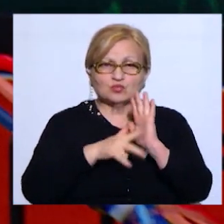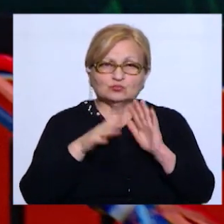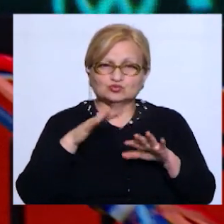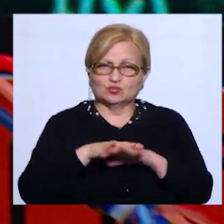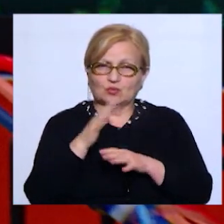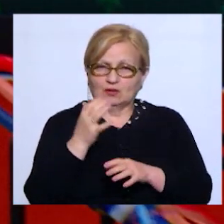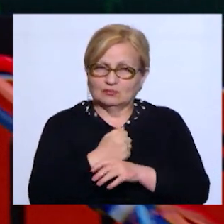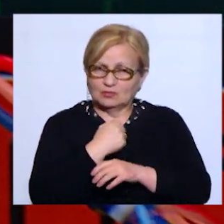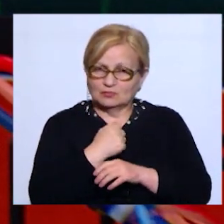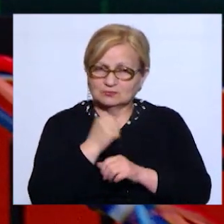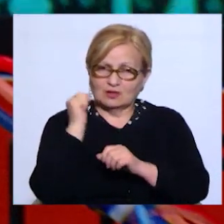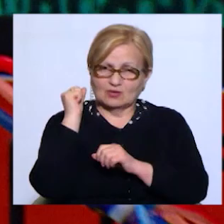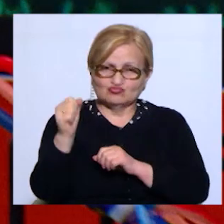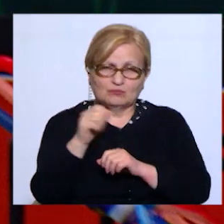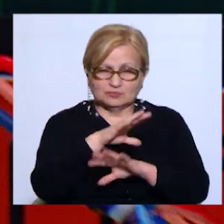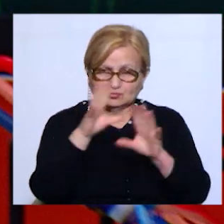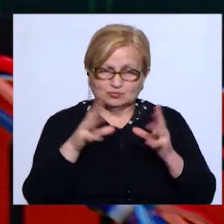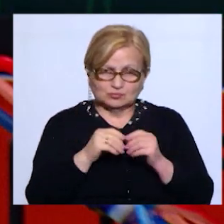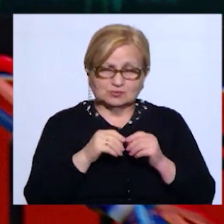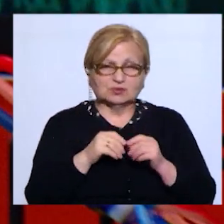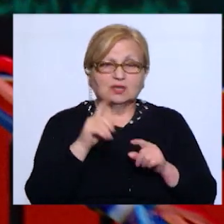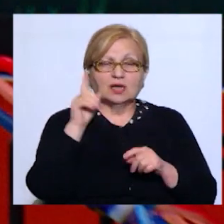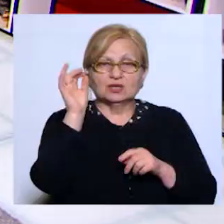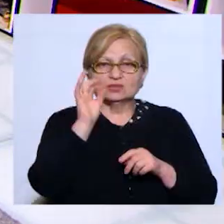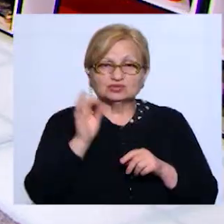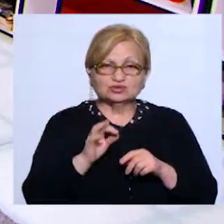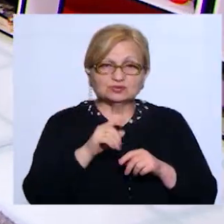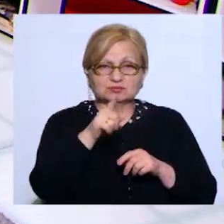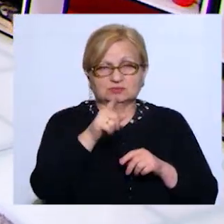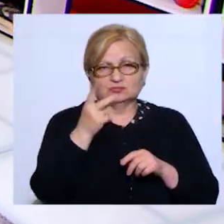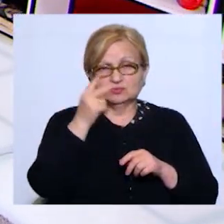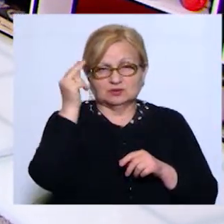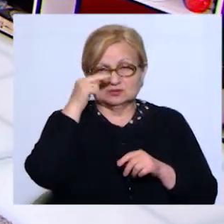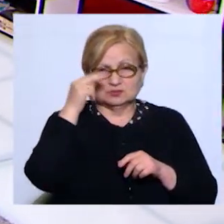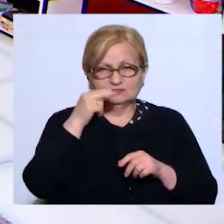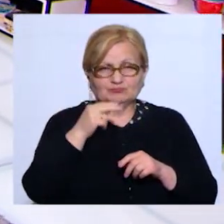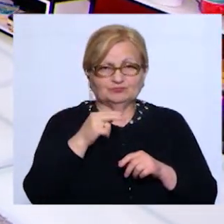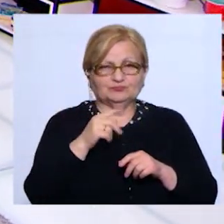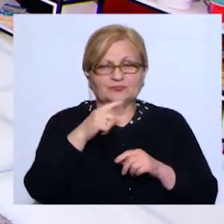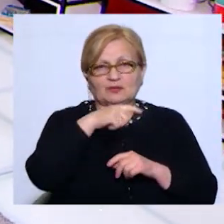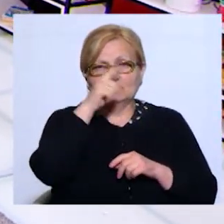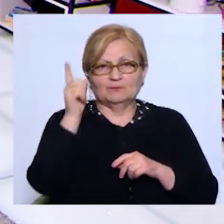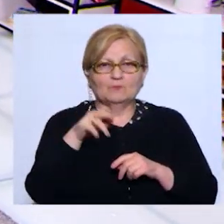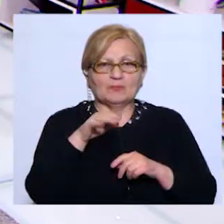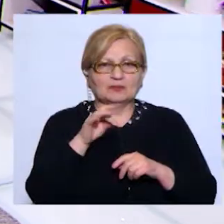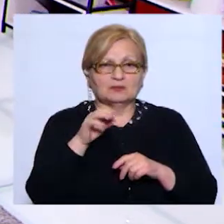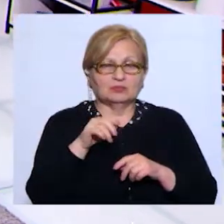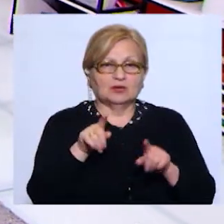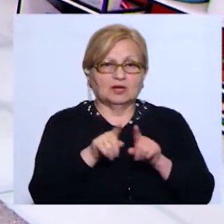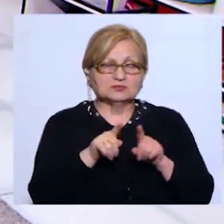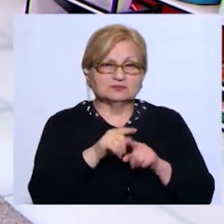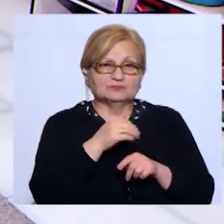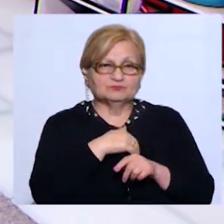დააგროვა და სხვა სპორტსმენები უფრო მეც აგროვებენ ხოლმე. ანუ ხშირად ესე წირი არის პარაბოლის შესაბამისი. ასევე